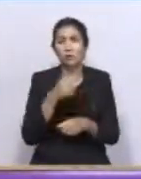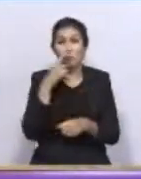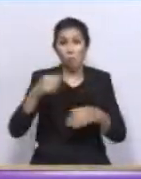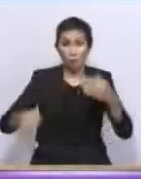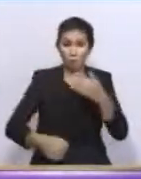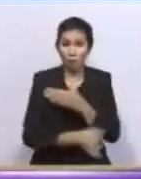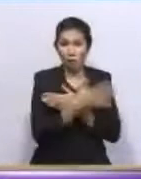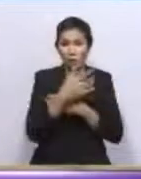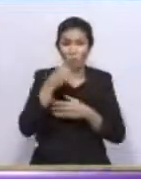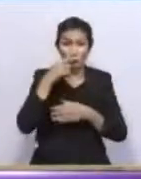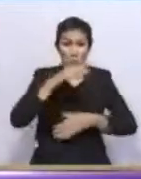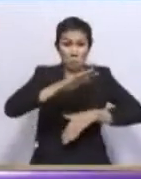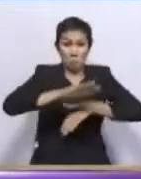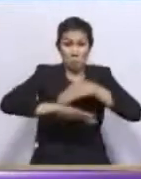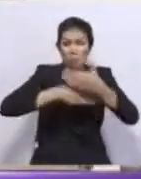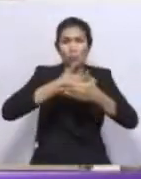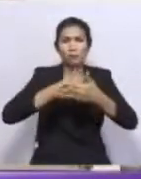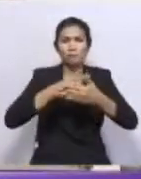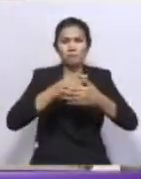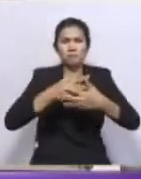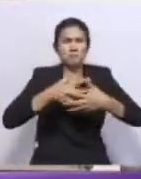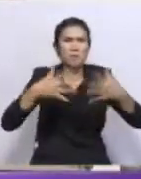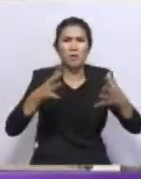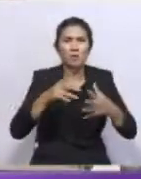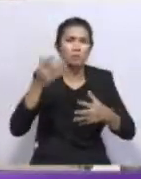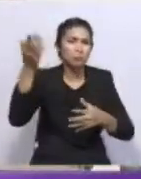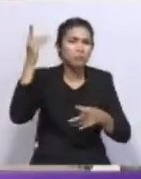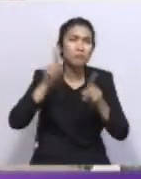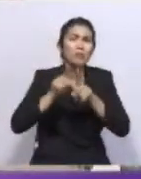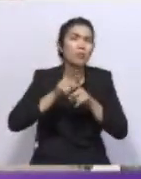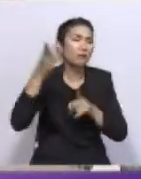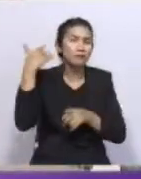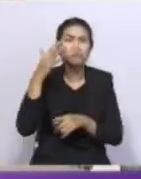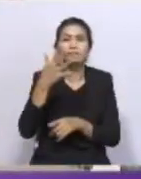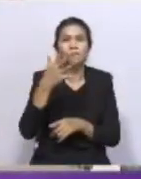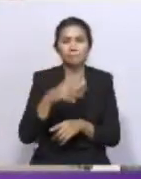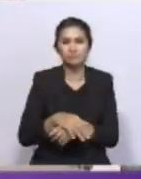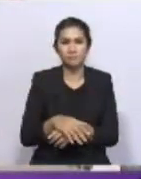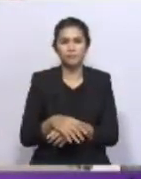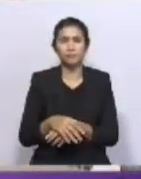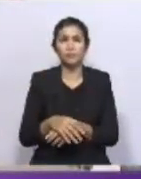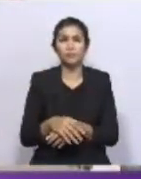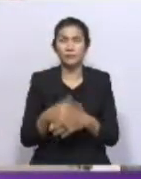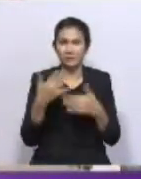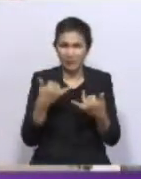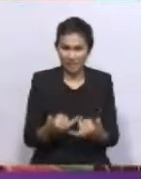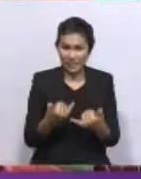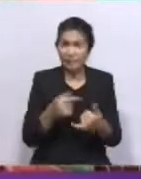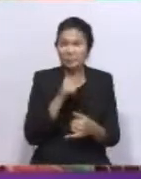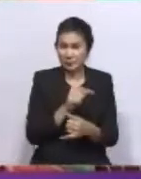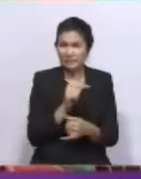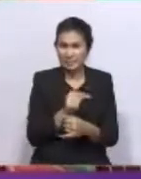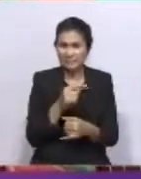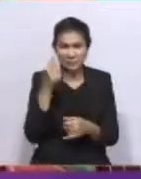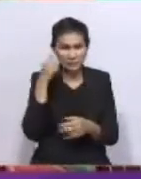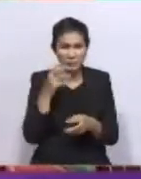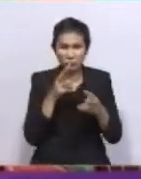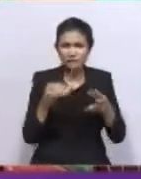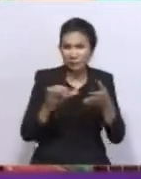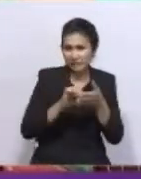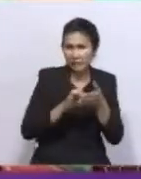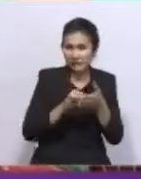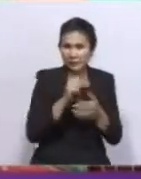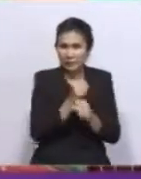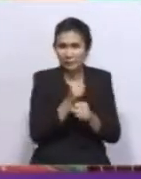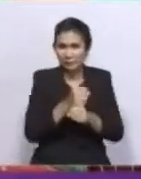ติบโตก็คงไม่สูงนะครับมากๆเหมือนในอดีตการหลุดจากกำดักรัฐบาลกลางนะครับอันนี้ควร